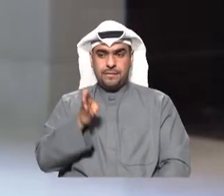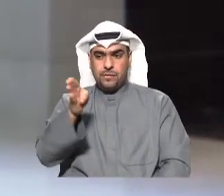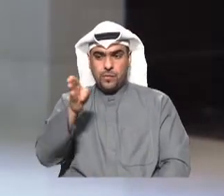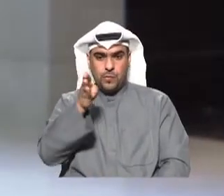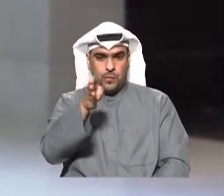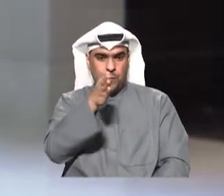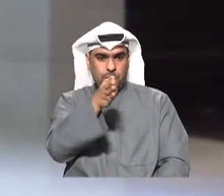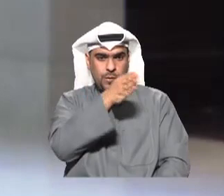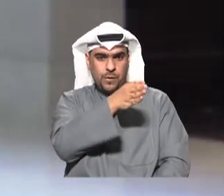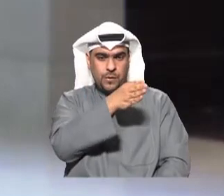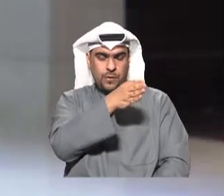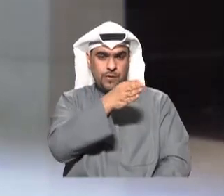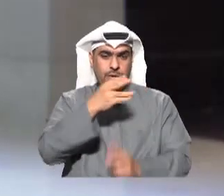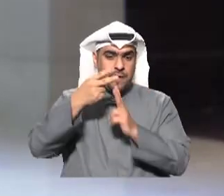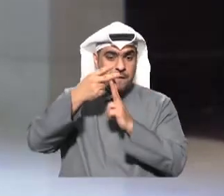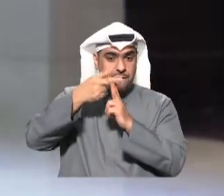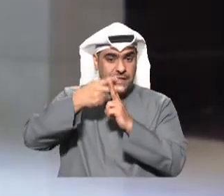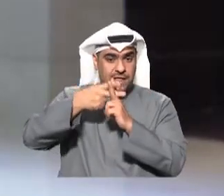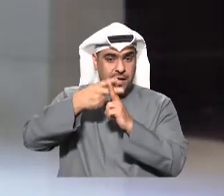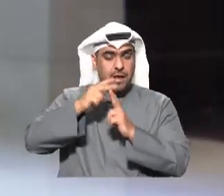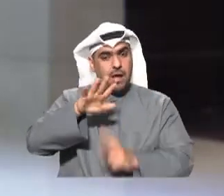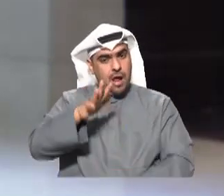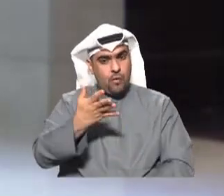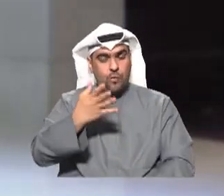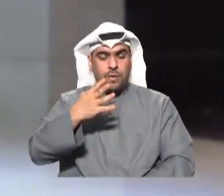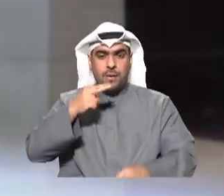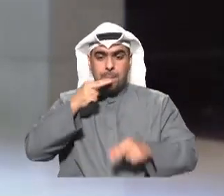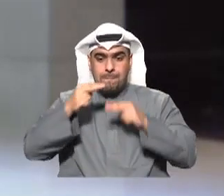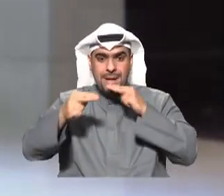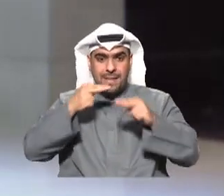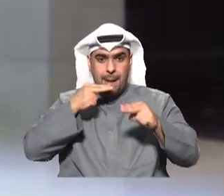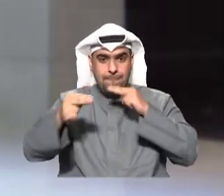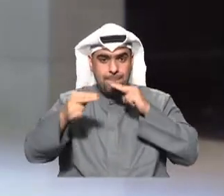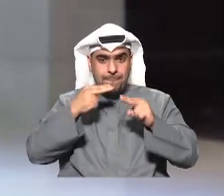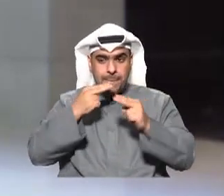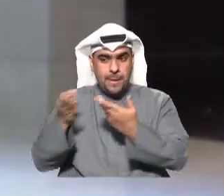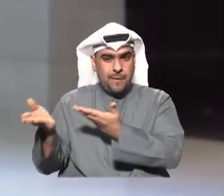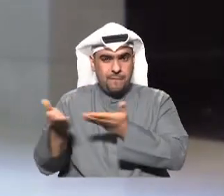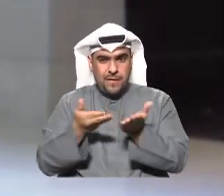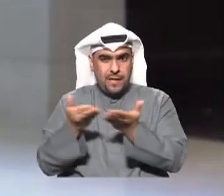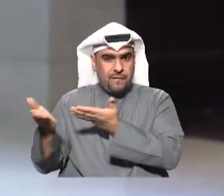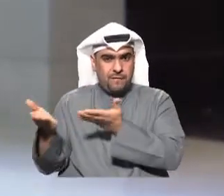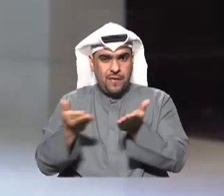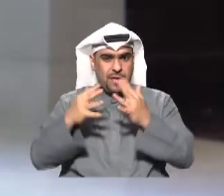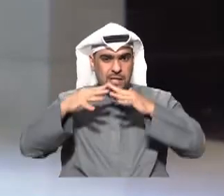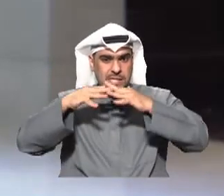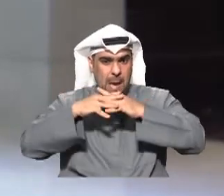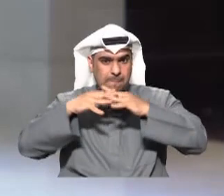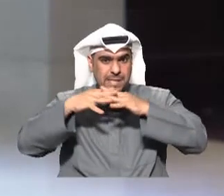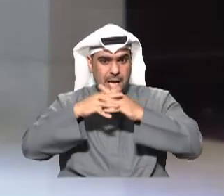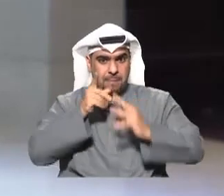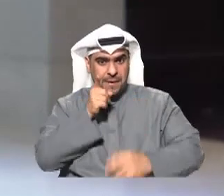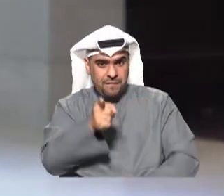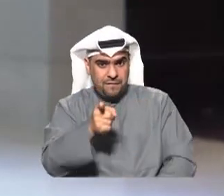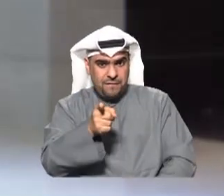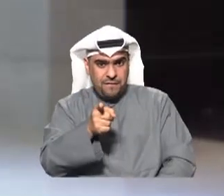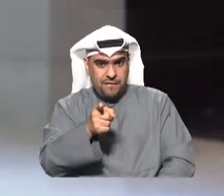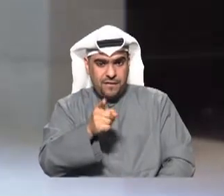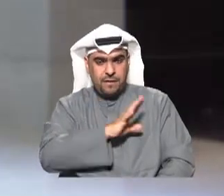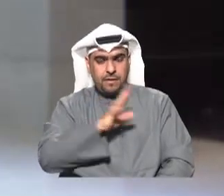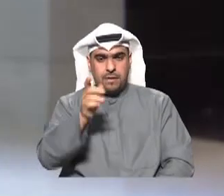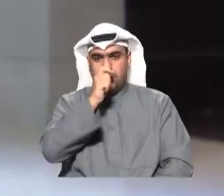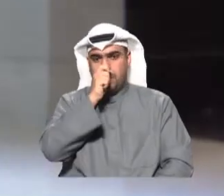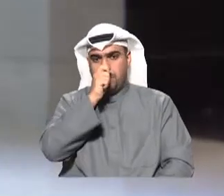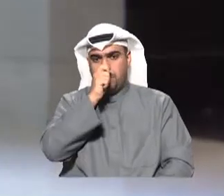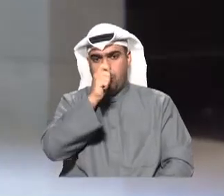فندق أو مطعم أو جهة نرصدها أنها أقامت مثل هذه النوعية من الاحتفالات والتجمعات راح يتم مباشرة